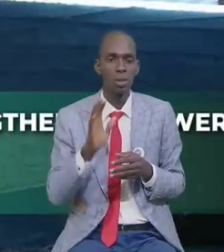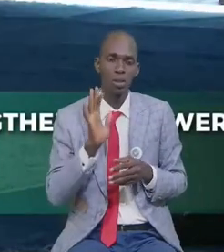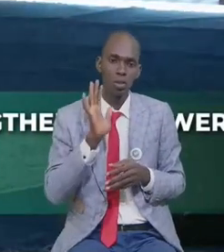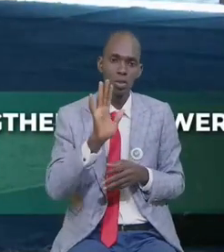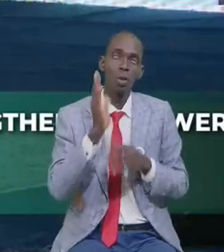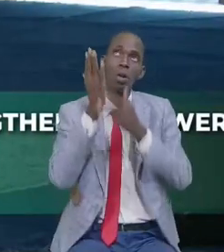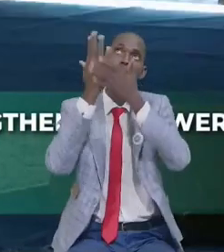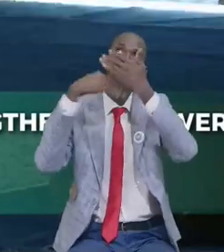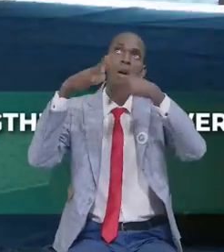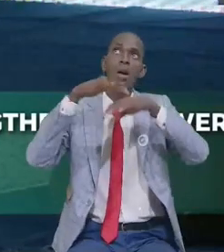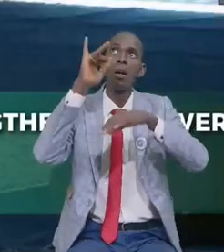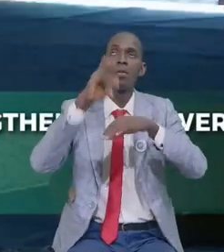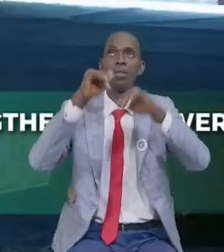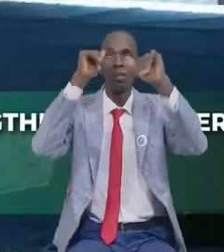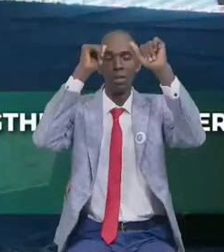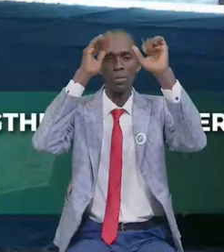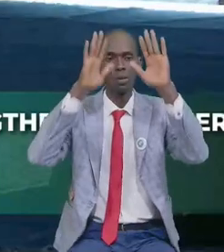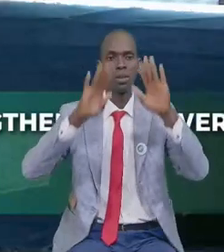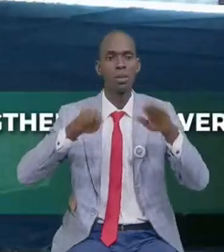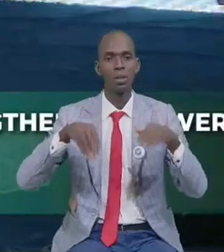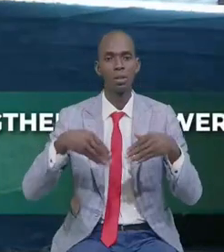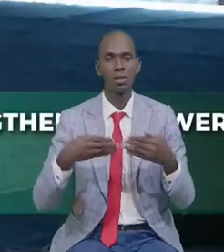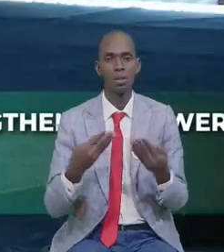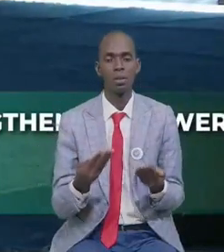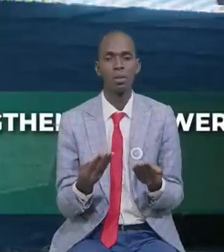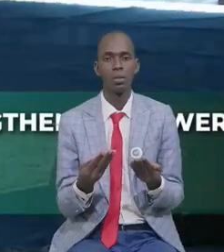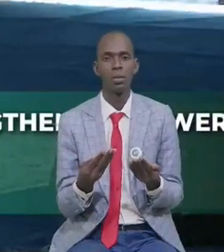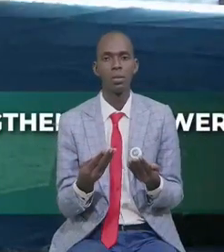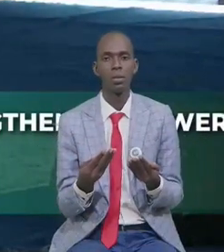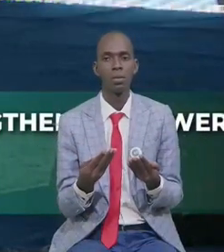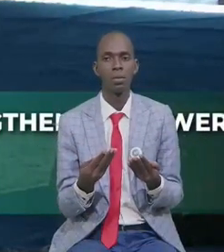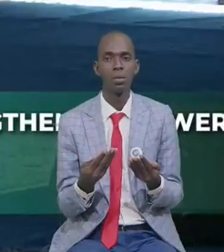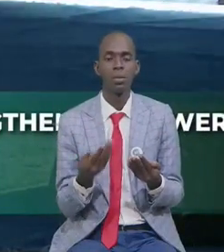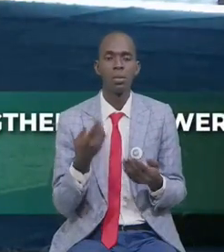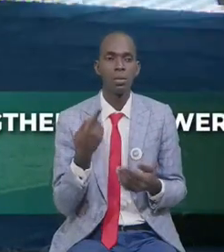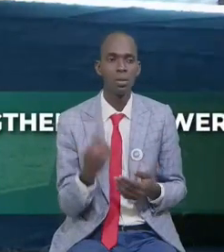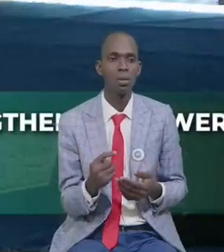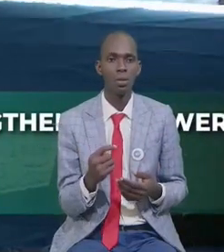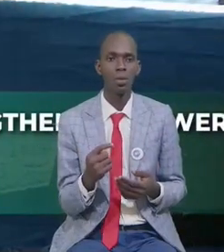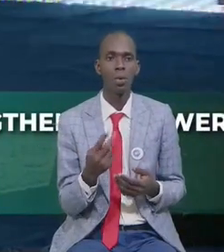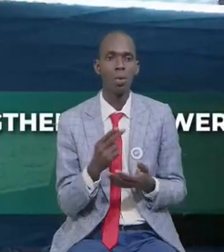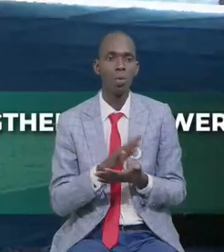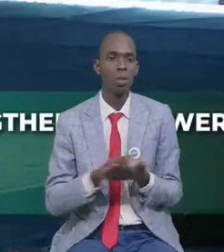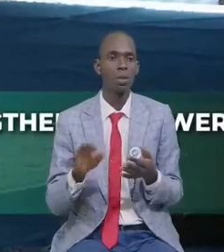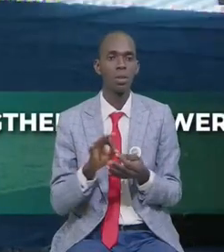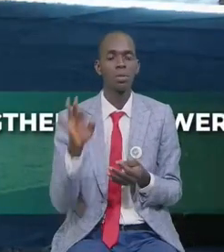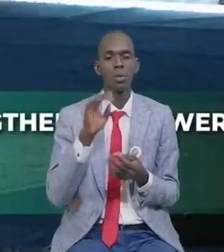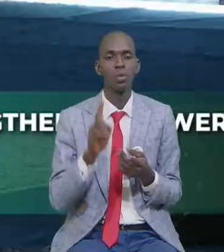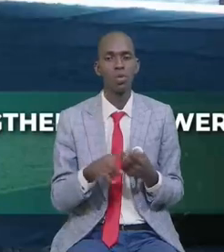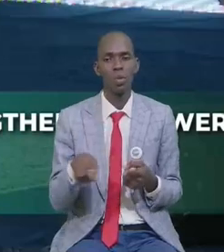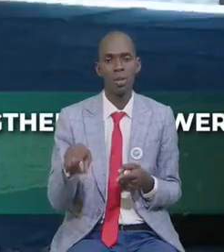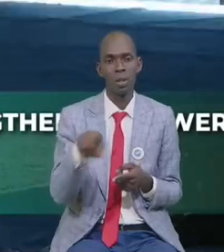votre Père Céleste, le Père Céleste donnera-t-il le Saint-Esprit à ceux qui le lui